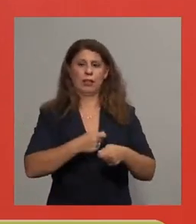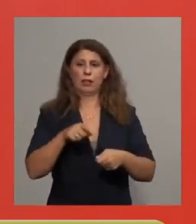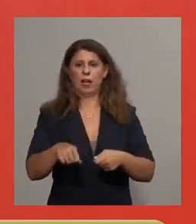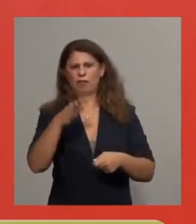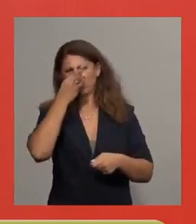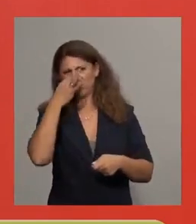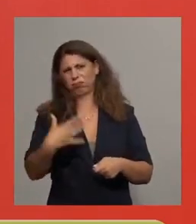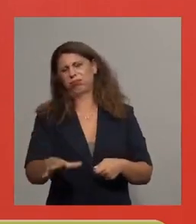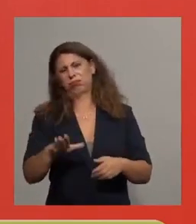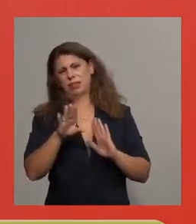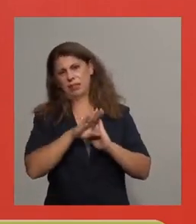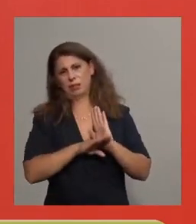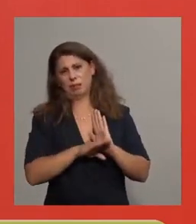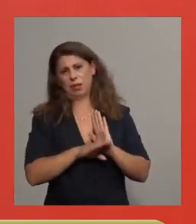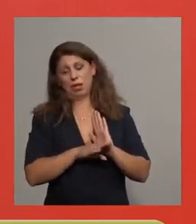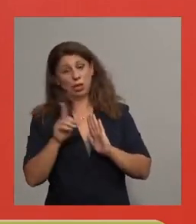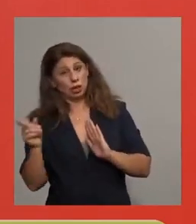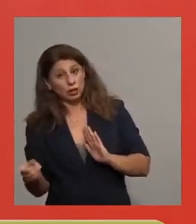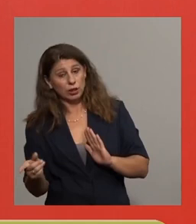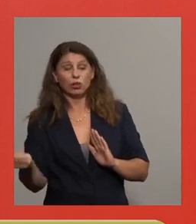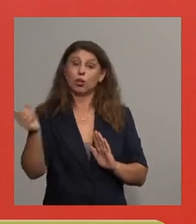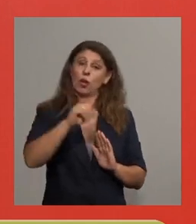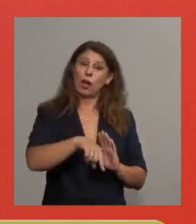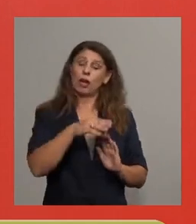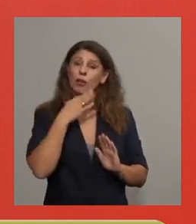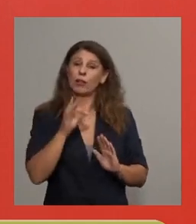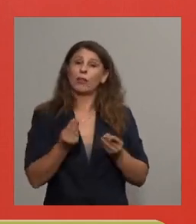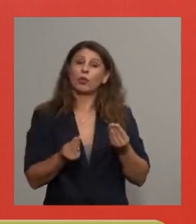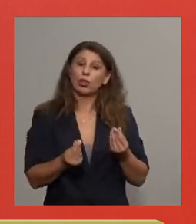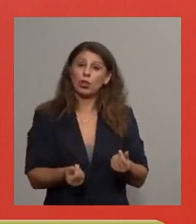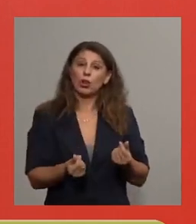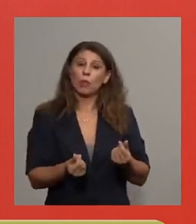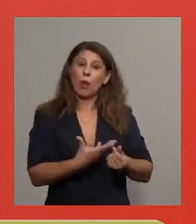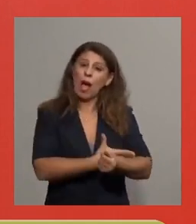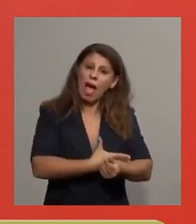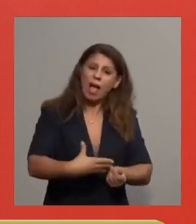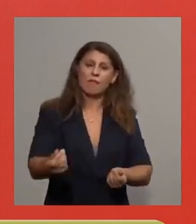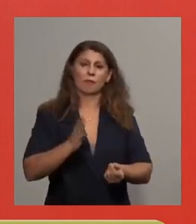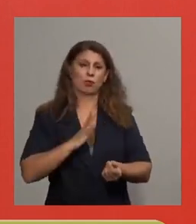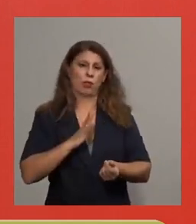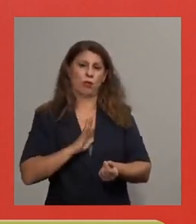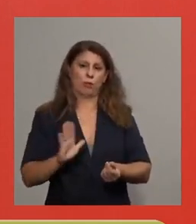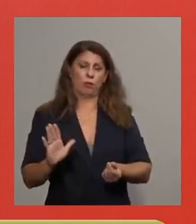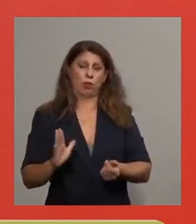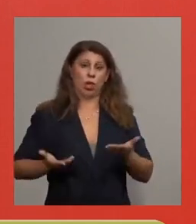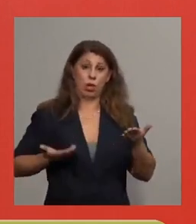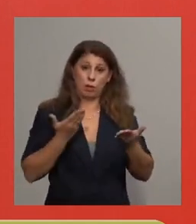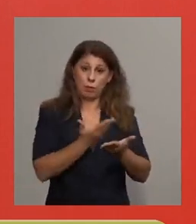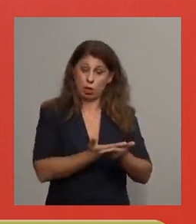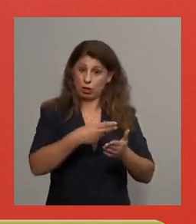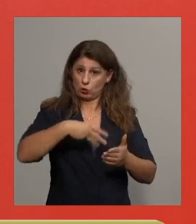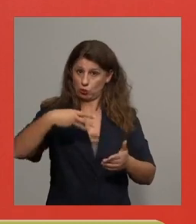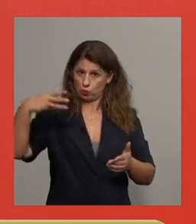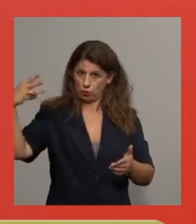του σάπιου συστήματος. Τον ένα ή τον άλλο δηλαδή τρόπο αφέμαξης του λαού. Οι προτάσεις του